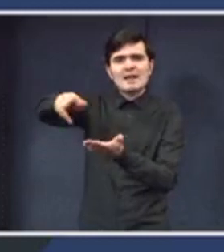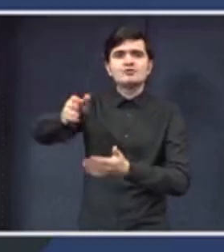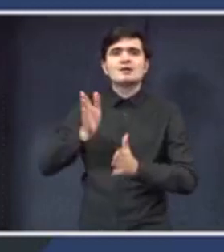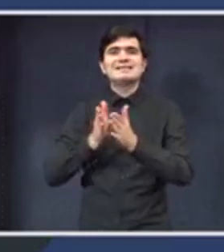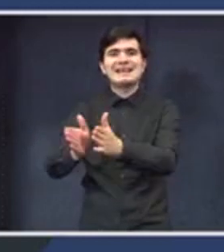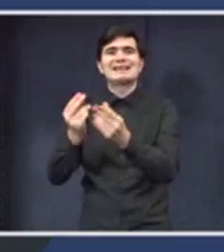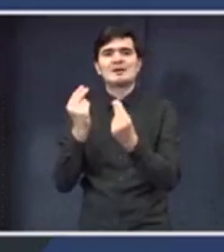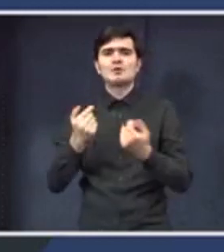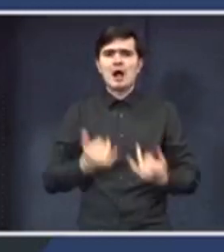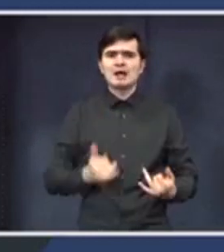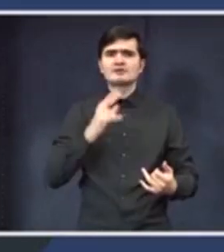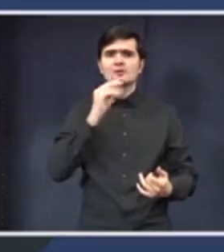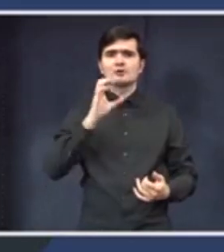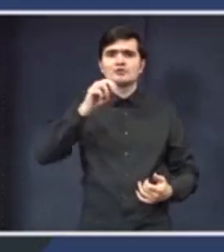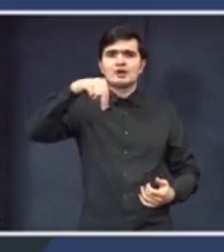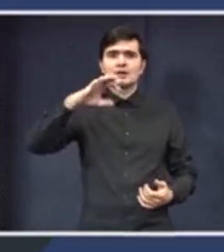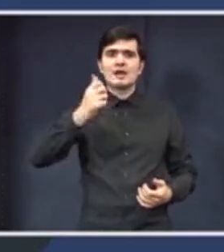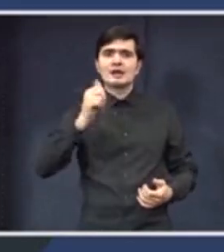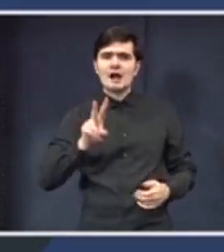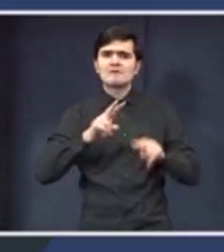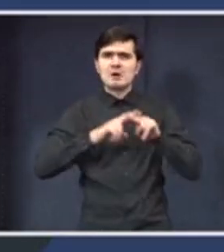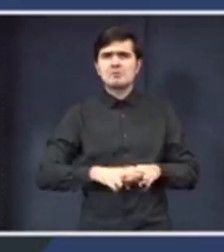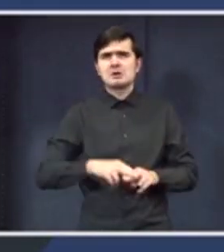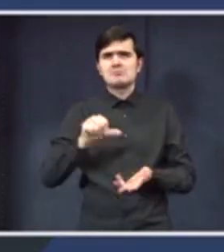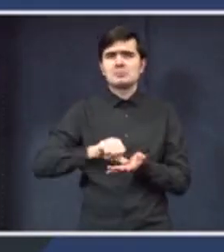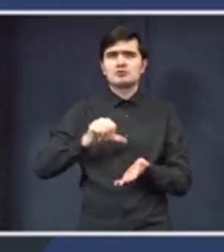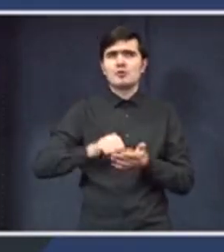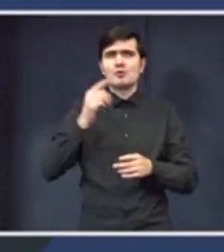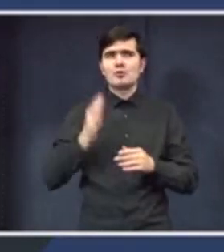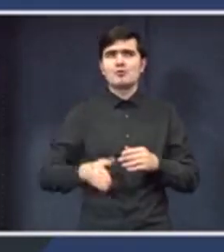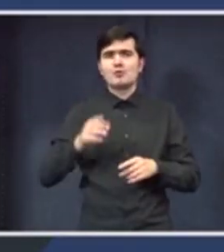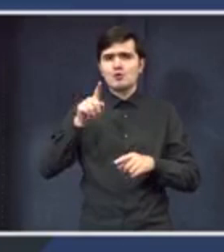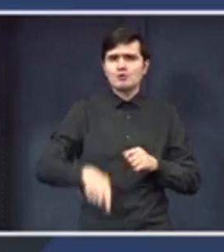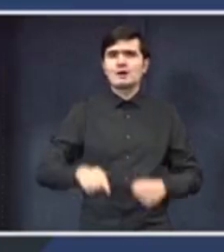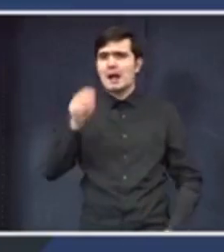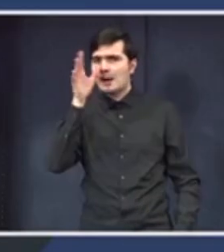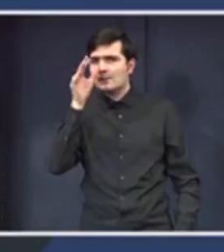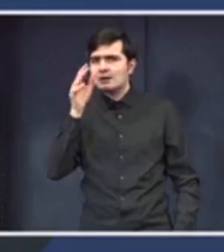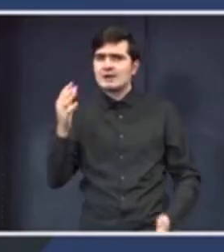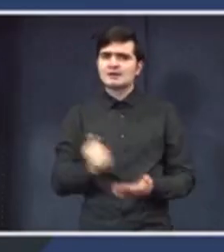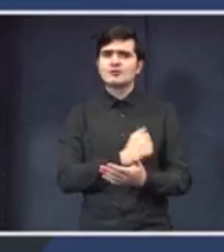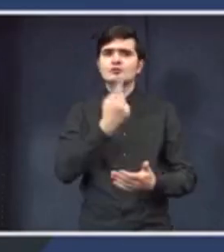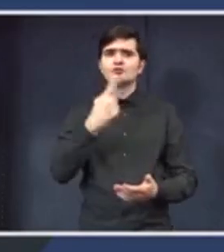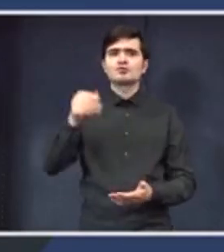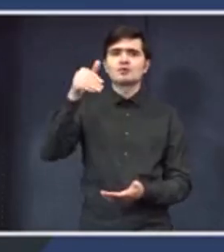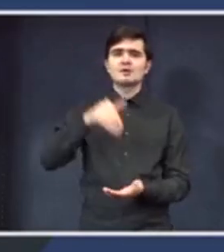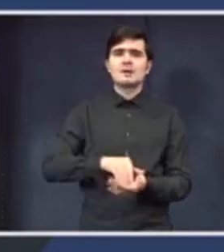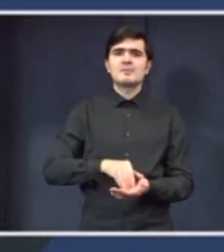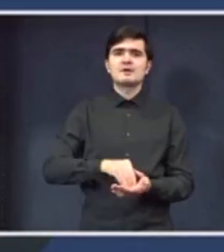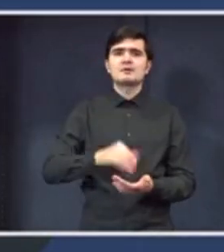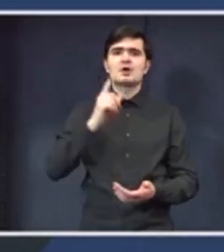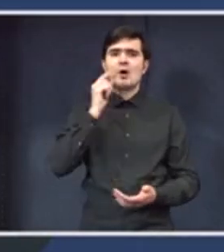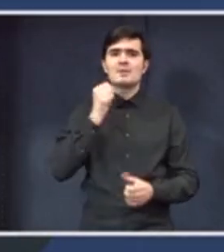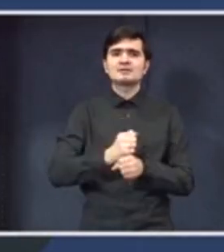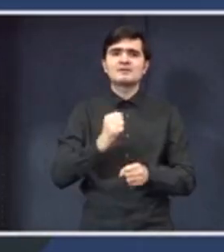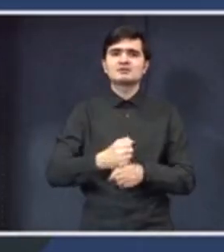cu CNCAV, rămâne în mijlocul lunii aprilie să ajungem la 100.000 de, să putem să vaccinăm